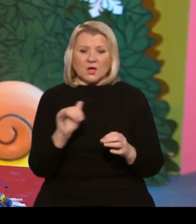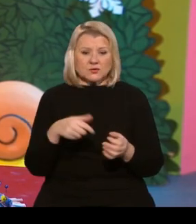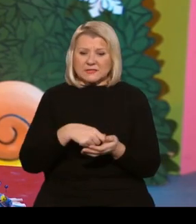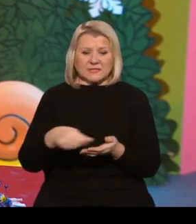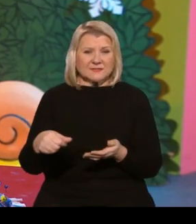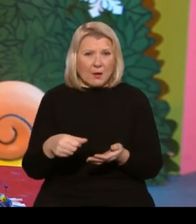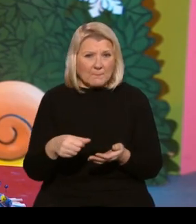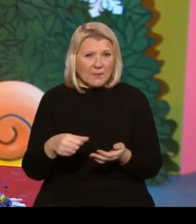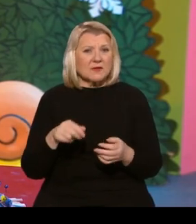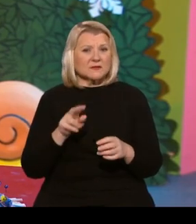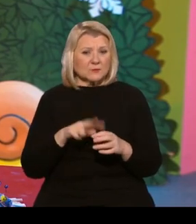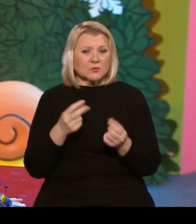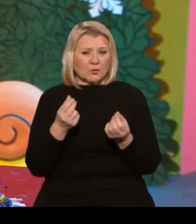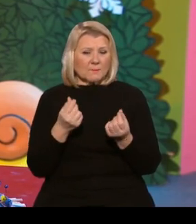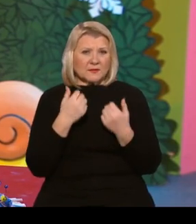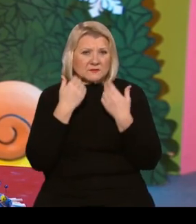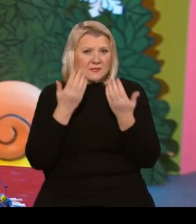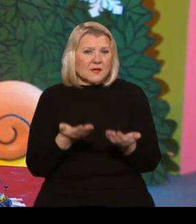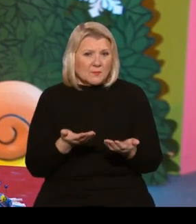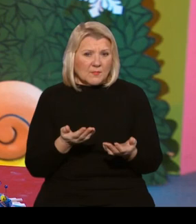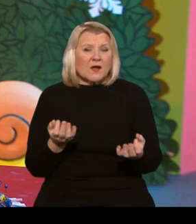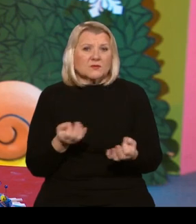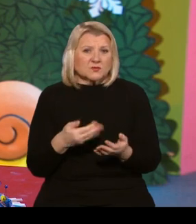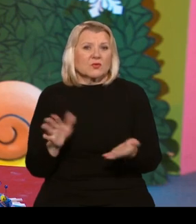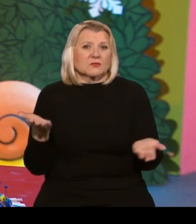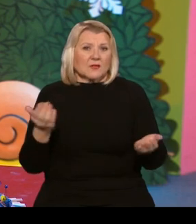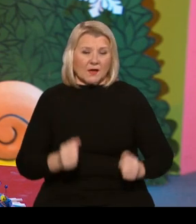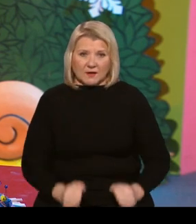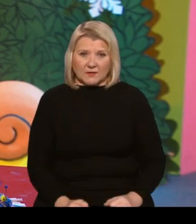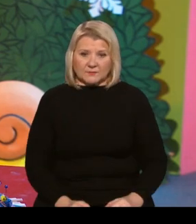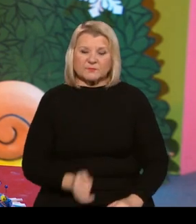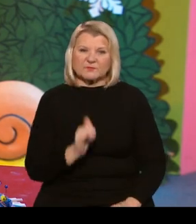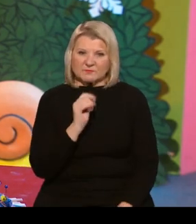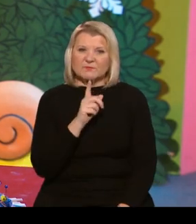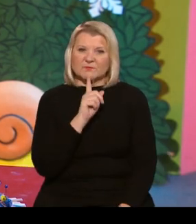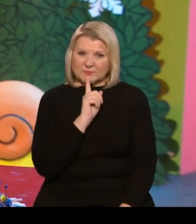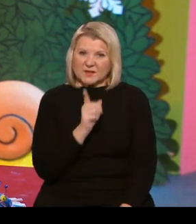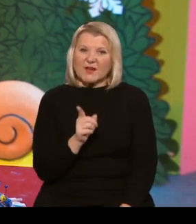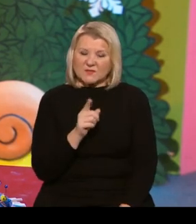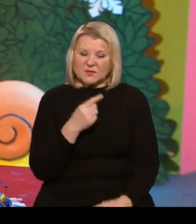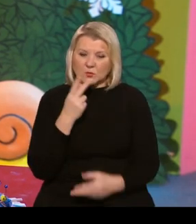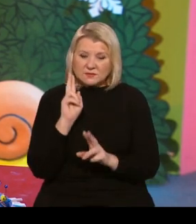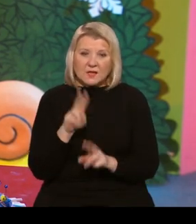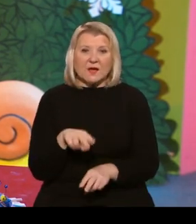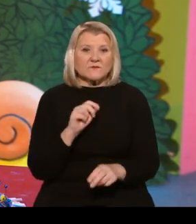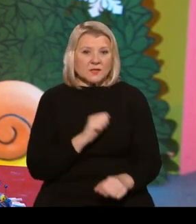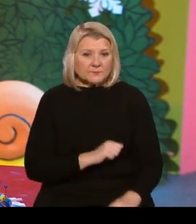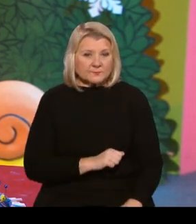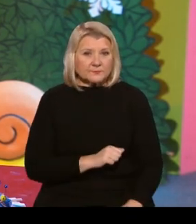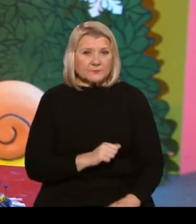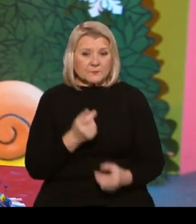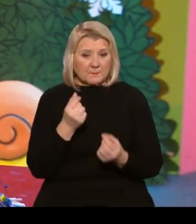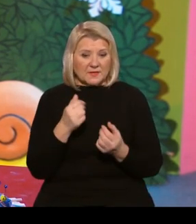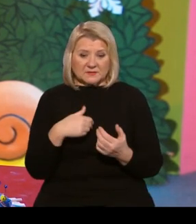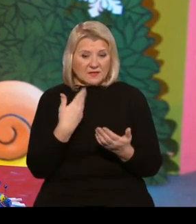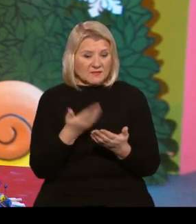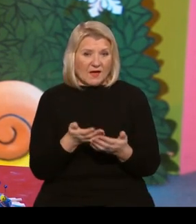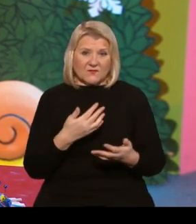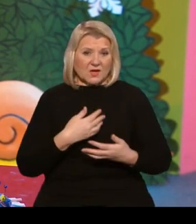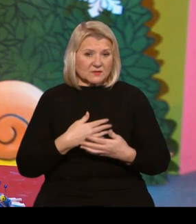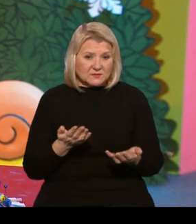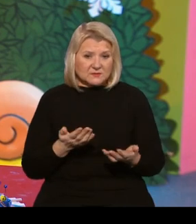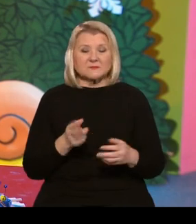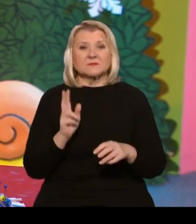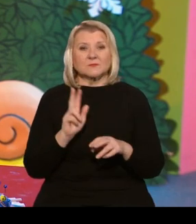správná otázka, rytíři, Fandok Šando. No jo, když mu nikdo nic nedal, tak potom musel ty